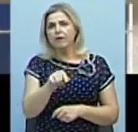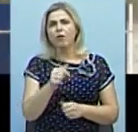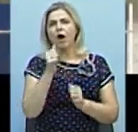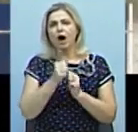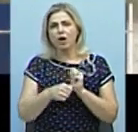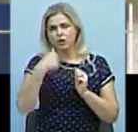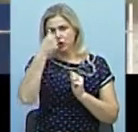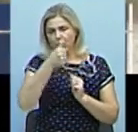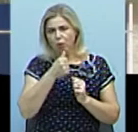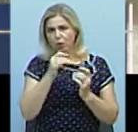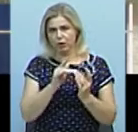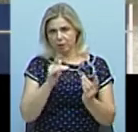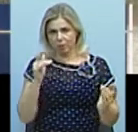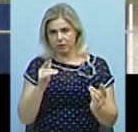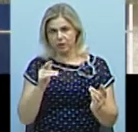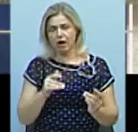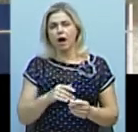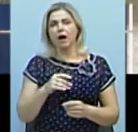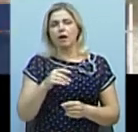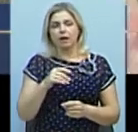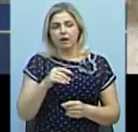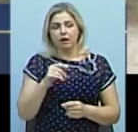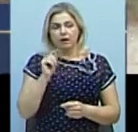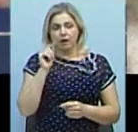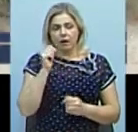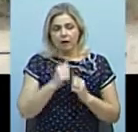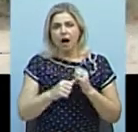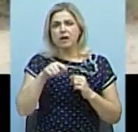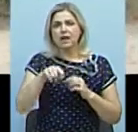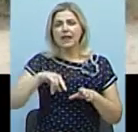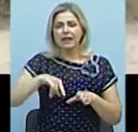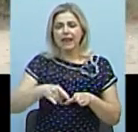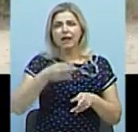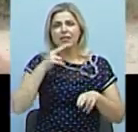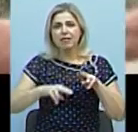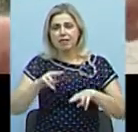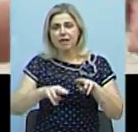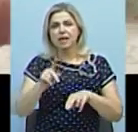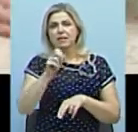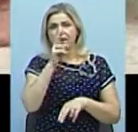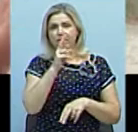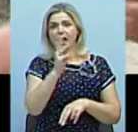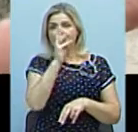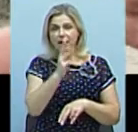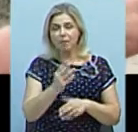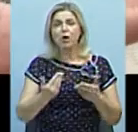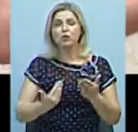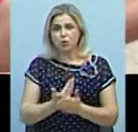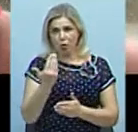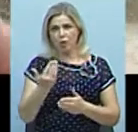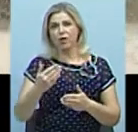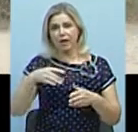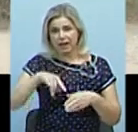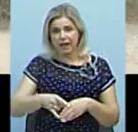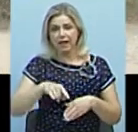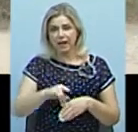дірочки заклеюють. Ой, дуже поганий стан. Його кожного року там дірочки заклеюють, а за 2-3 місяці вони знову відпадають.